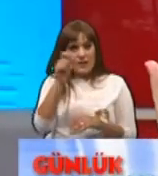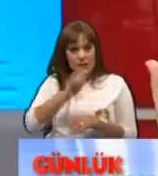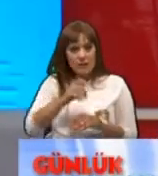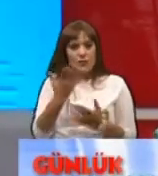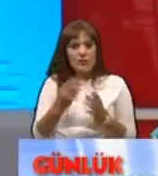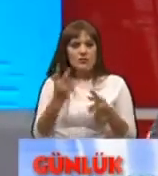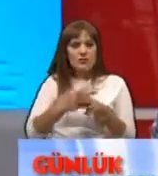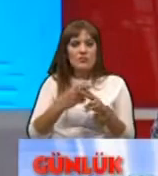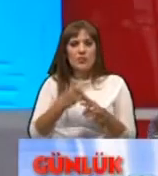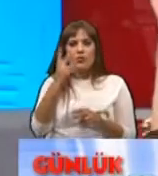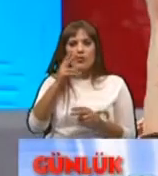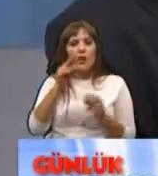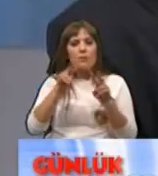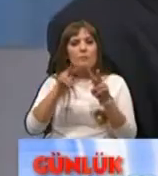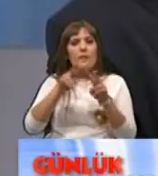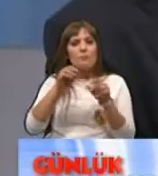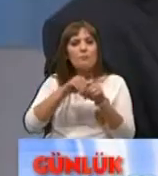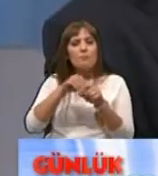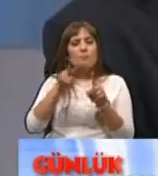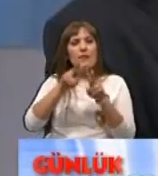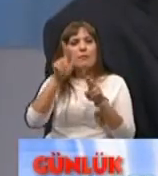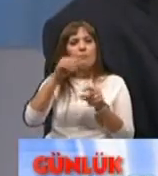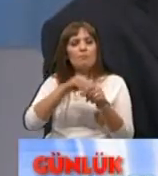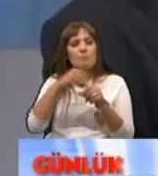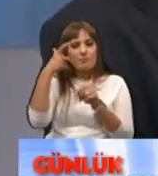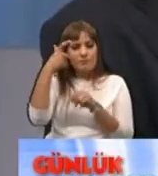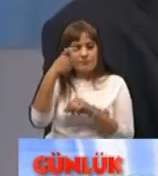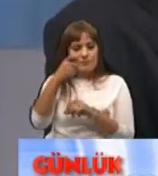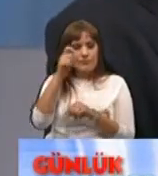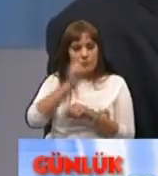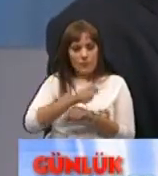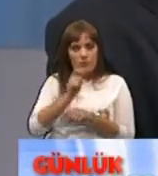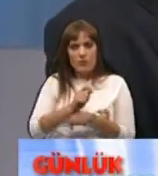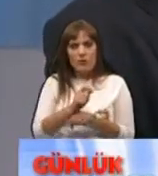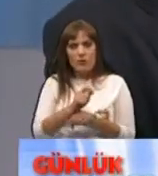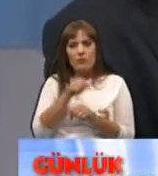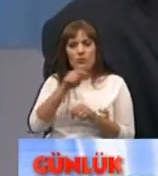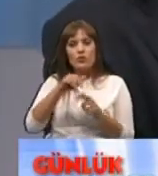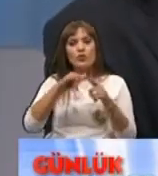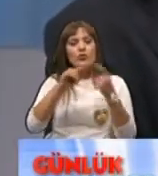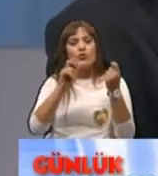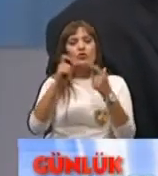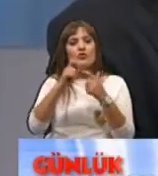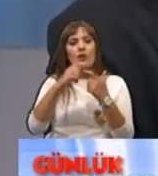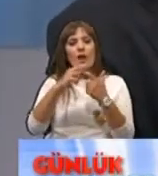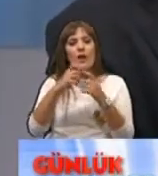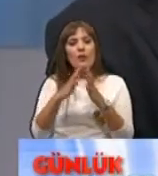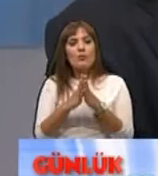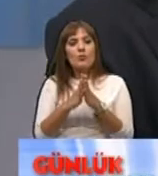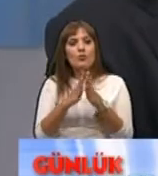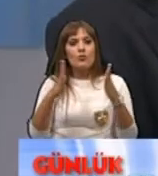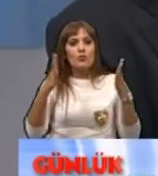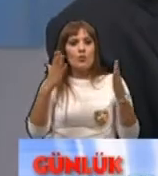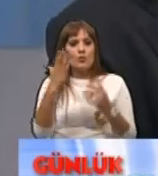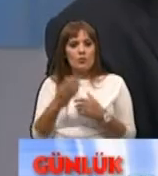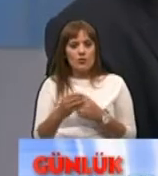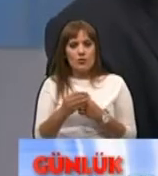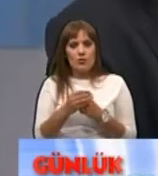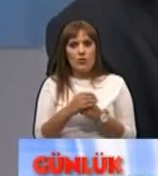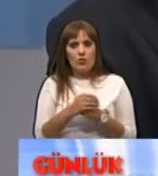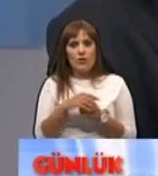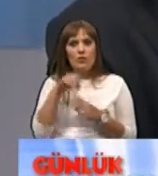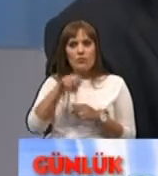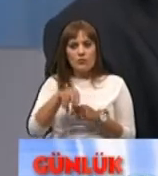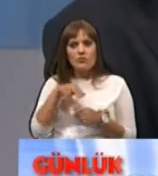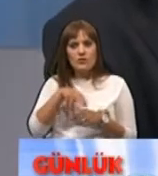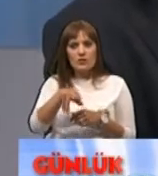etki yaratsın evet, 4 milimlik bir derinliğe enjekte ediliyor. Bu hücreler büyüme faktörleri salgılıyor. Ve